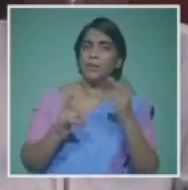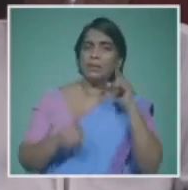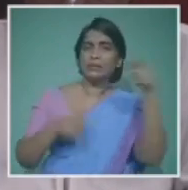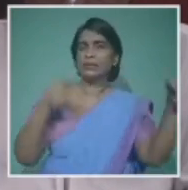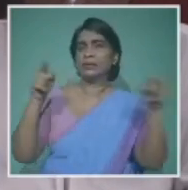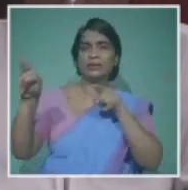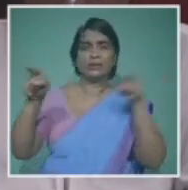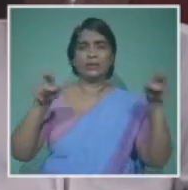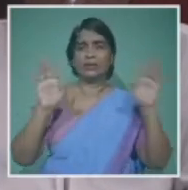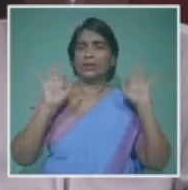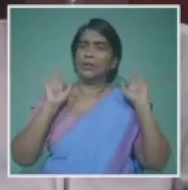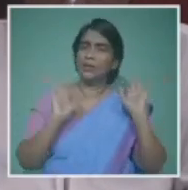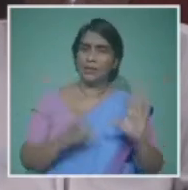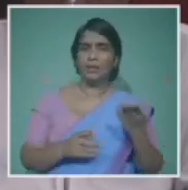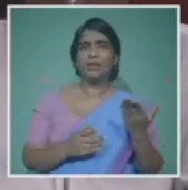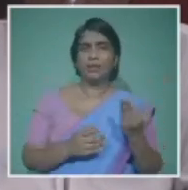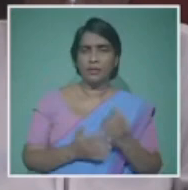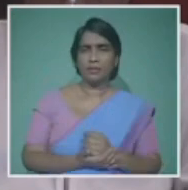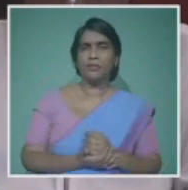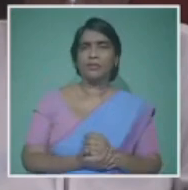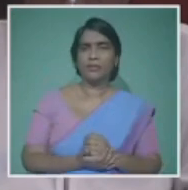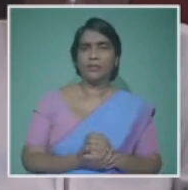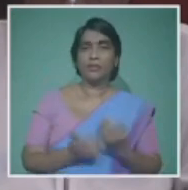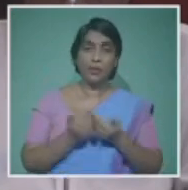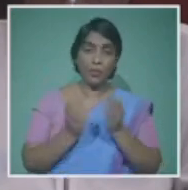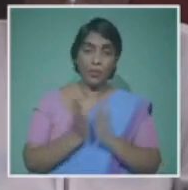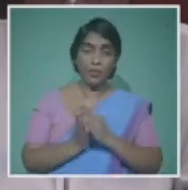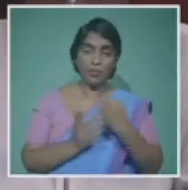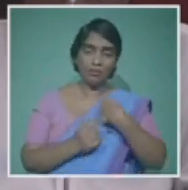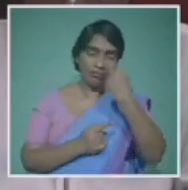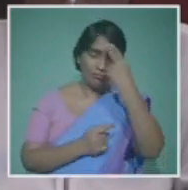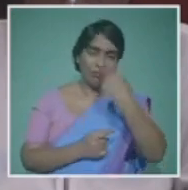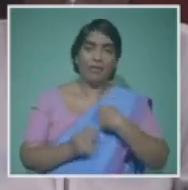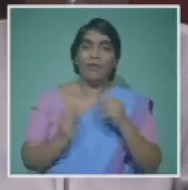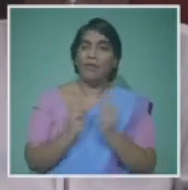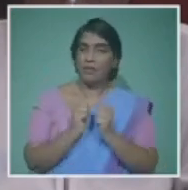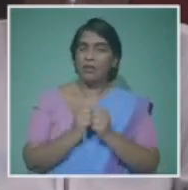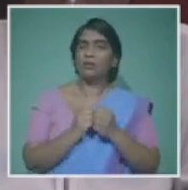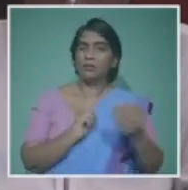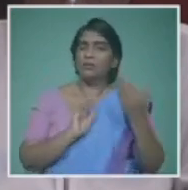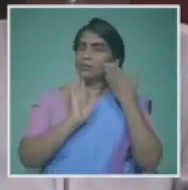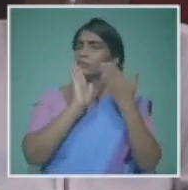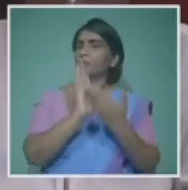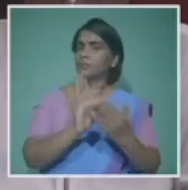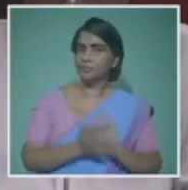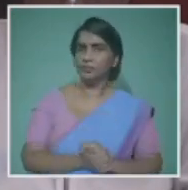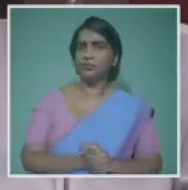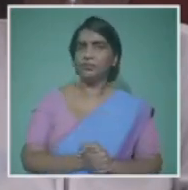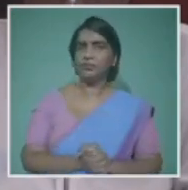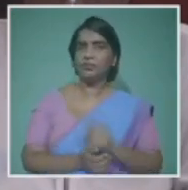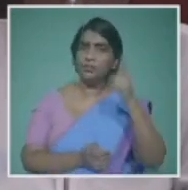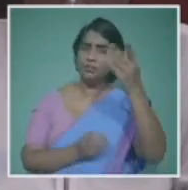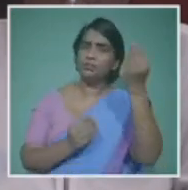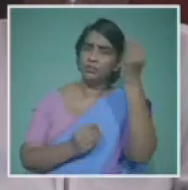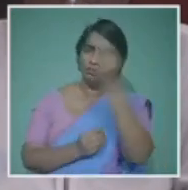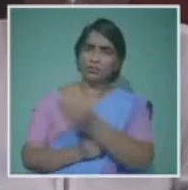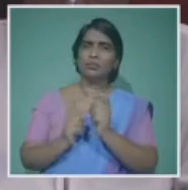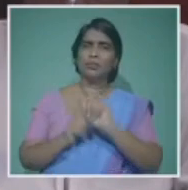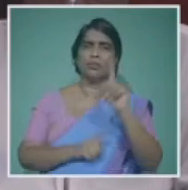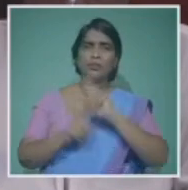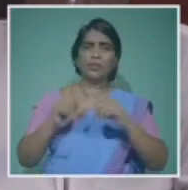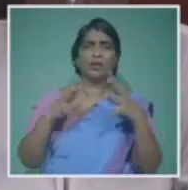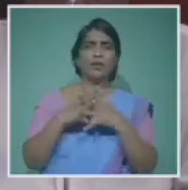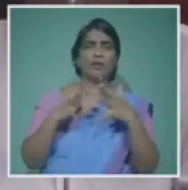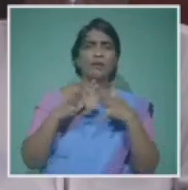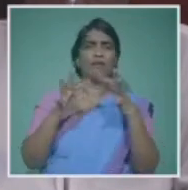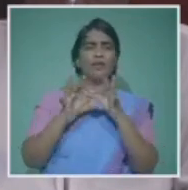දික් කරන්න ඇතුව තබා සම්මතේ පීඨ අපේ වත්කම් අපි හෙලිදරව කරමු ඔබතුමා දෙනනම් පාර්ලිමේන්තු වෙබ්සයිට්